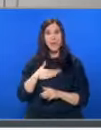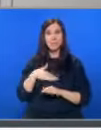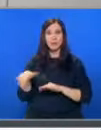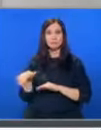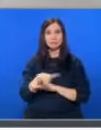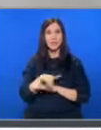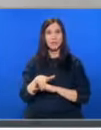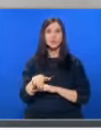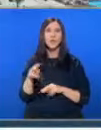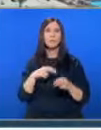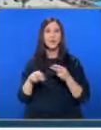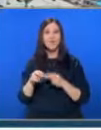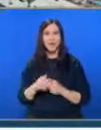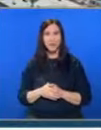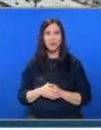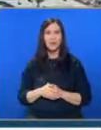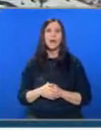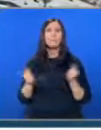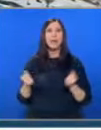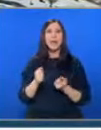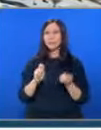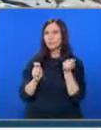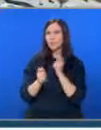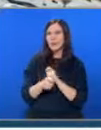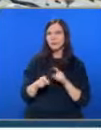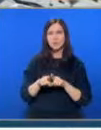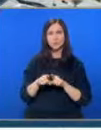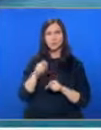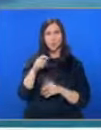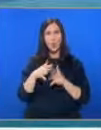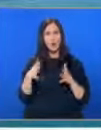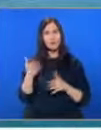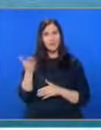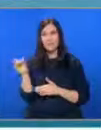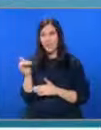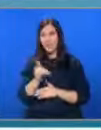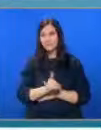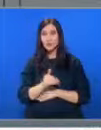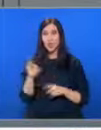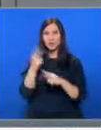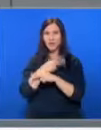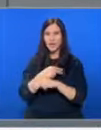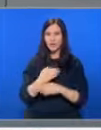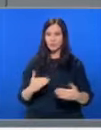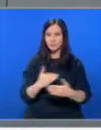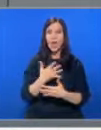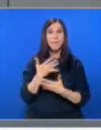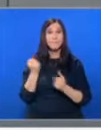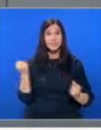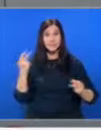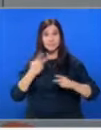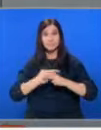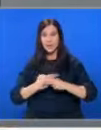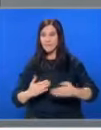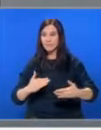морска гара, който е готов за работа. При яхтите промените също са съществени. Тези идващи от шенгенско пристанище без да са спирали